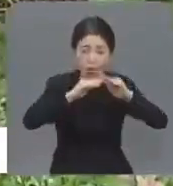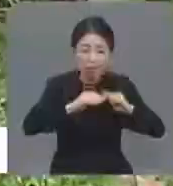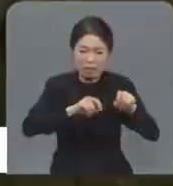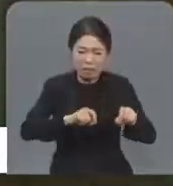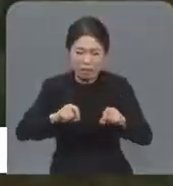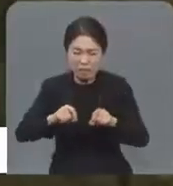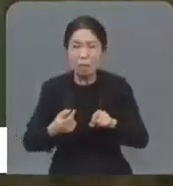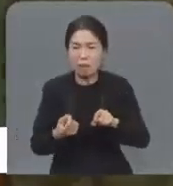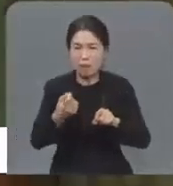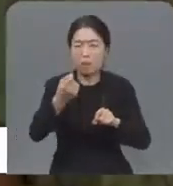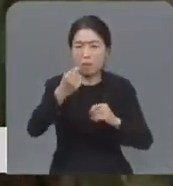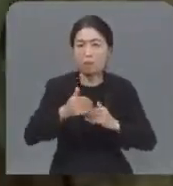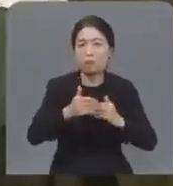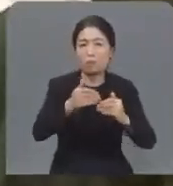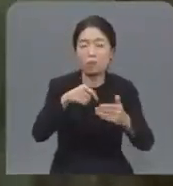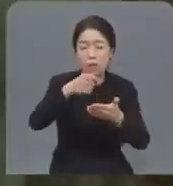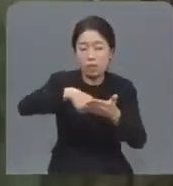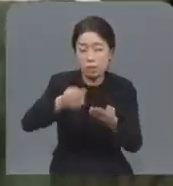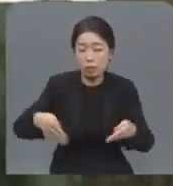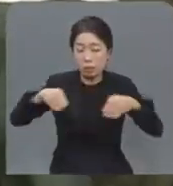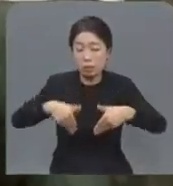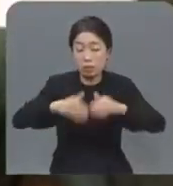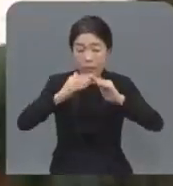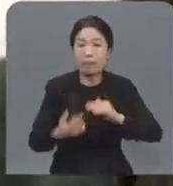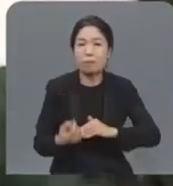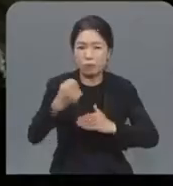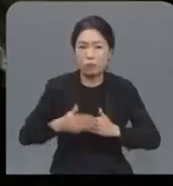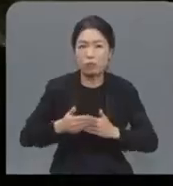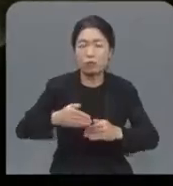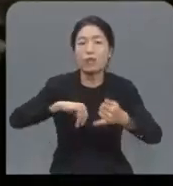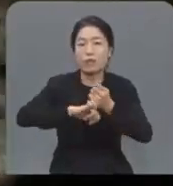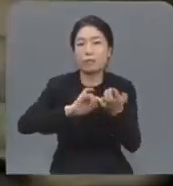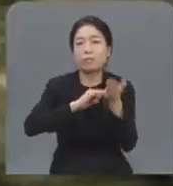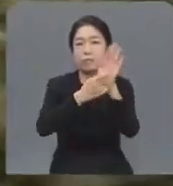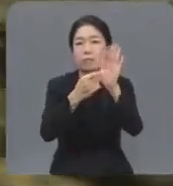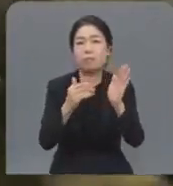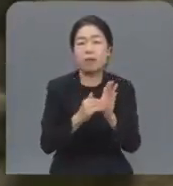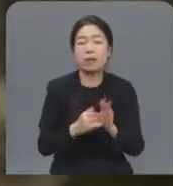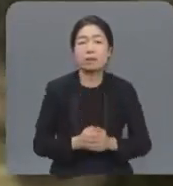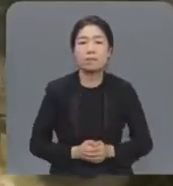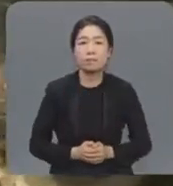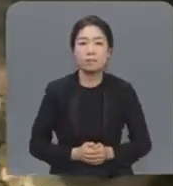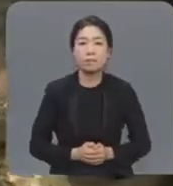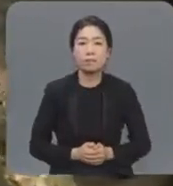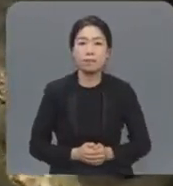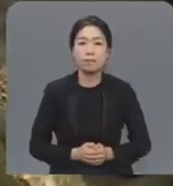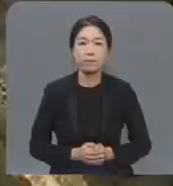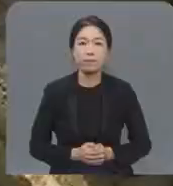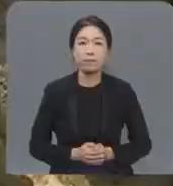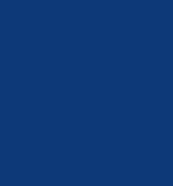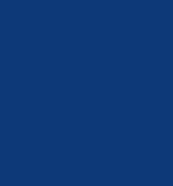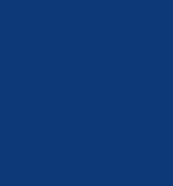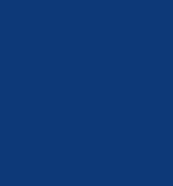내기로 하고 기록관 설립도 속히 추진하겠다고 밝혔습니다 KBS 뉴스 양창입니다